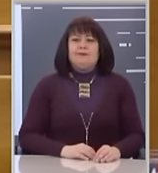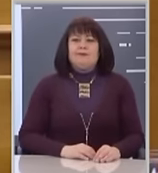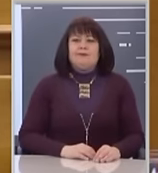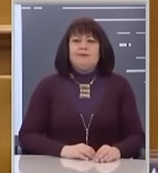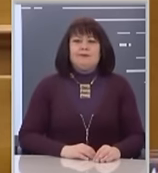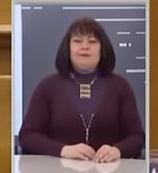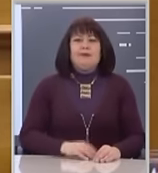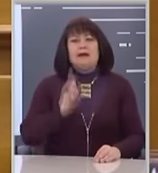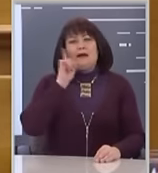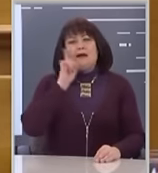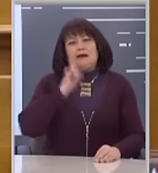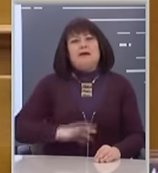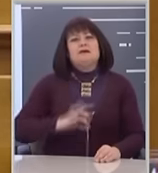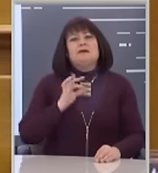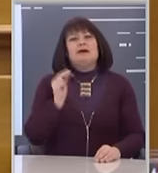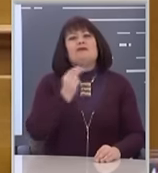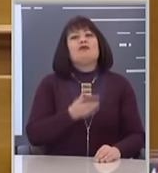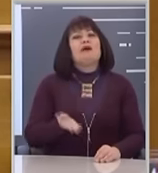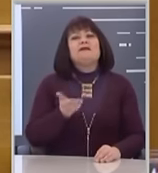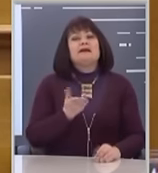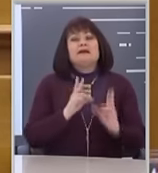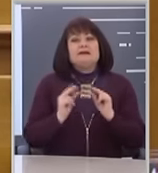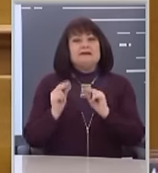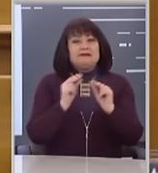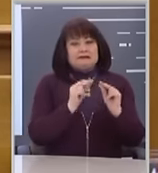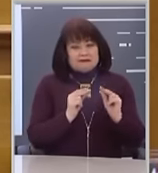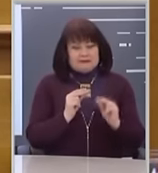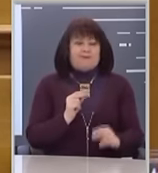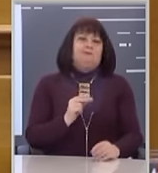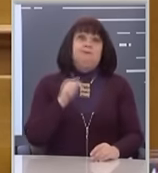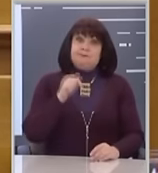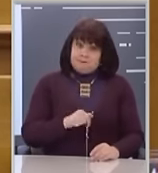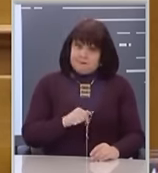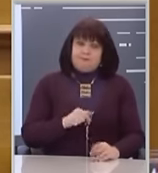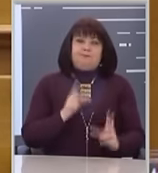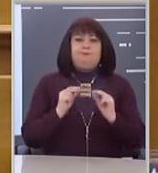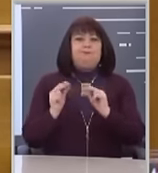Κυρίες και συνάδελφοι, η συζήτηση που διεξάγεται σήμερα